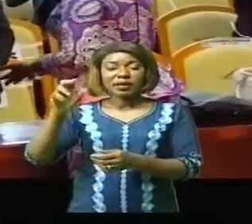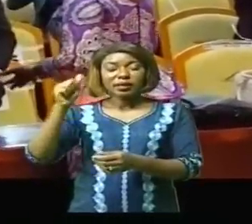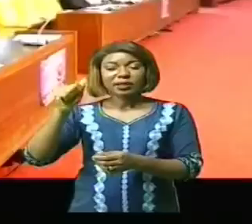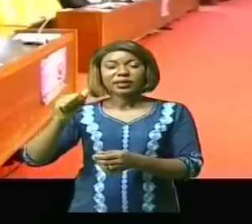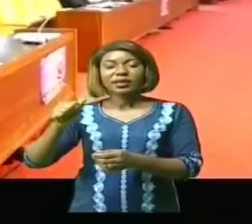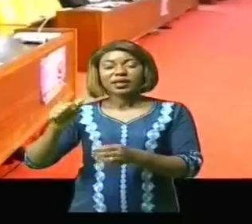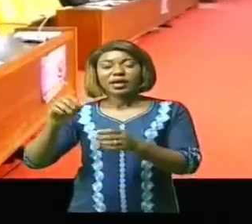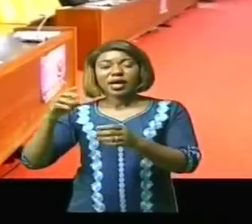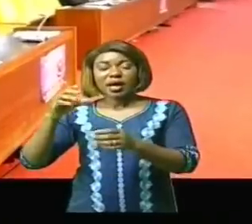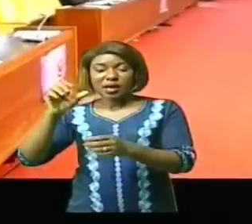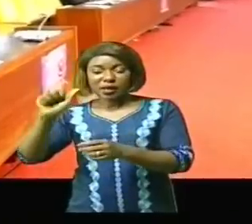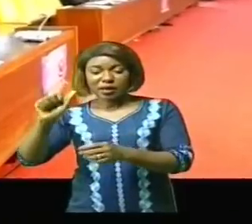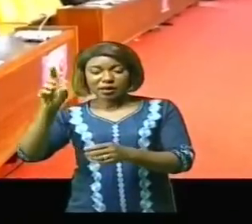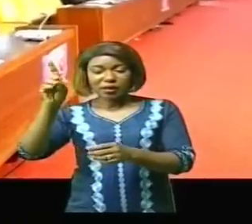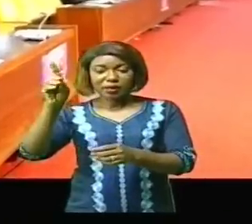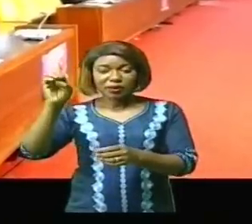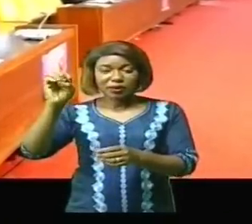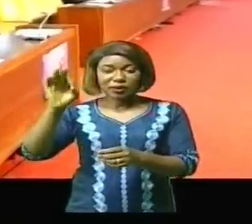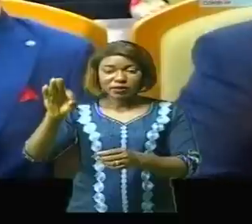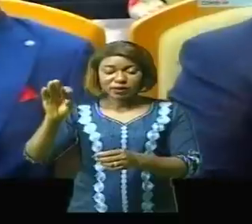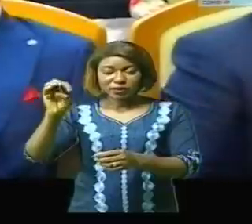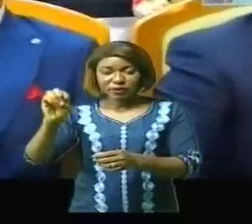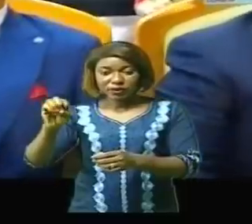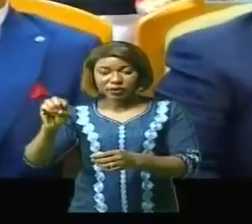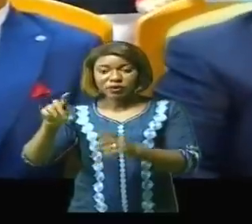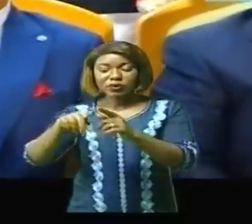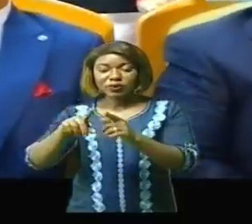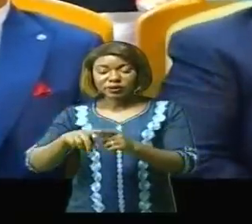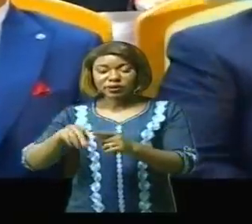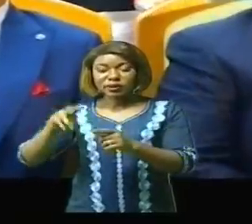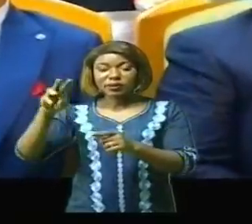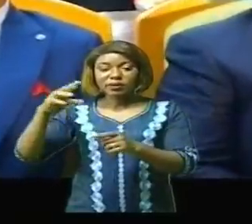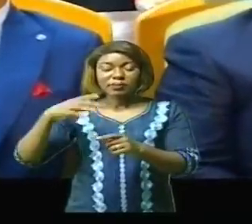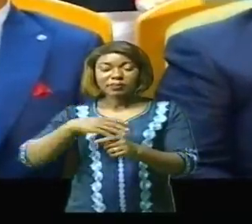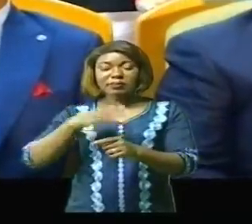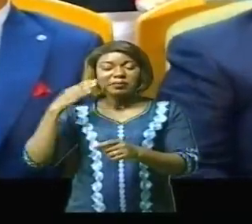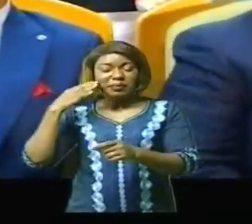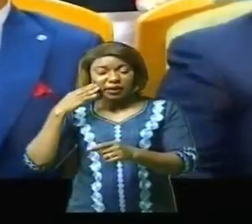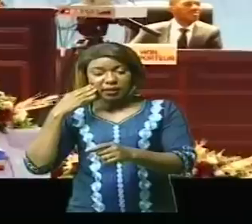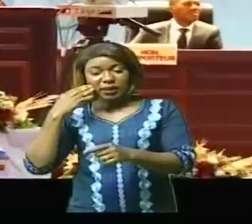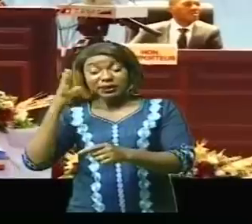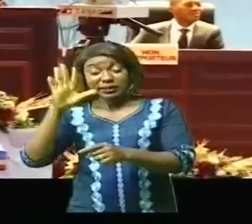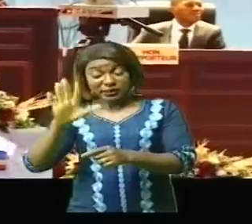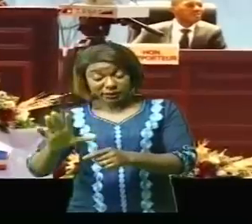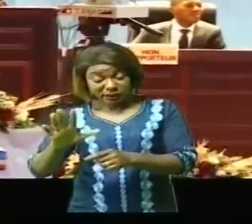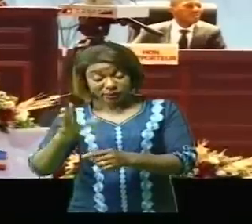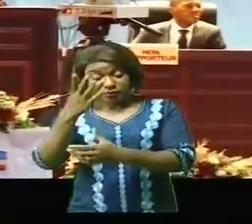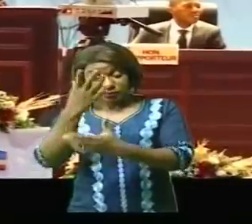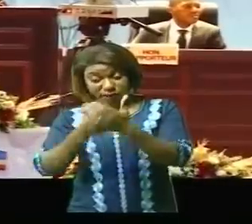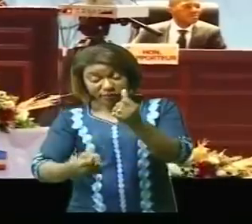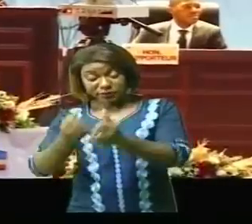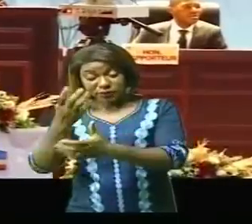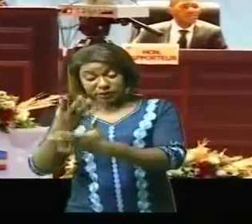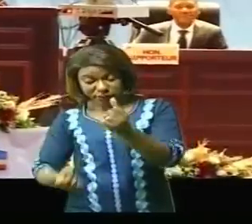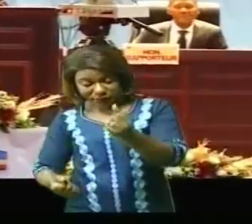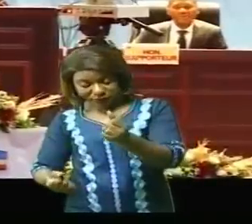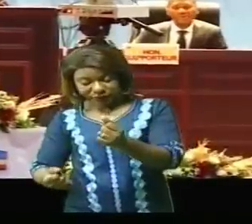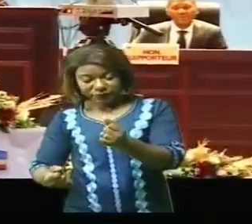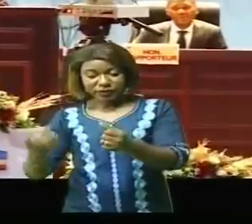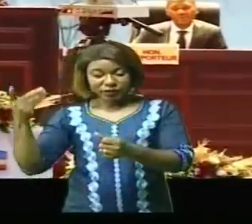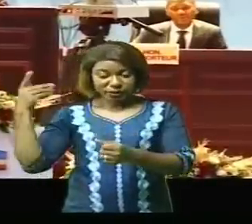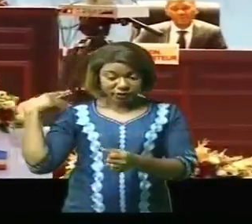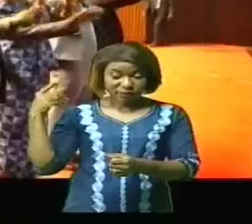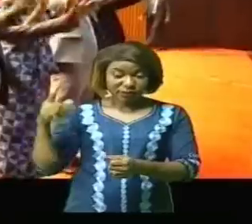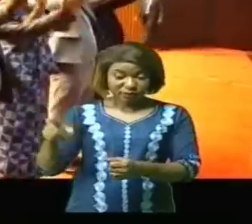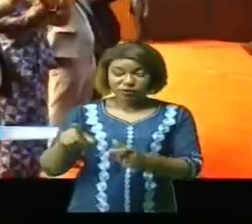Adolphe Mouzito, Papi Nyango, Marie-Ange Mouchebekwa et Moudi Balinda. Toujours au cours de la même plénière, 8